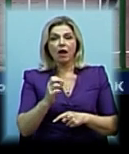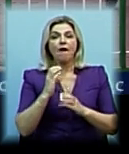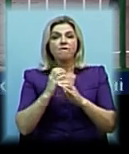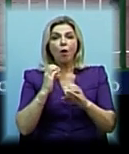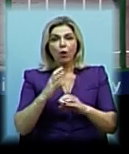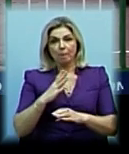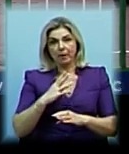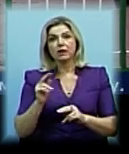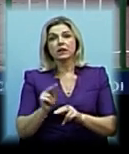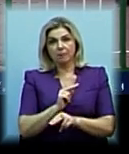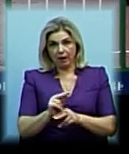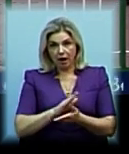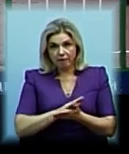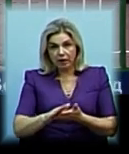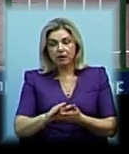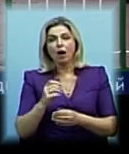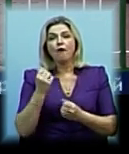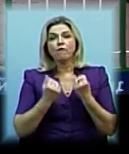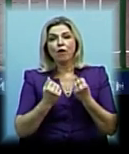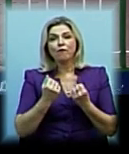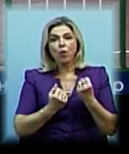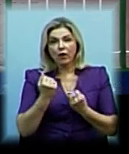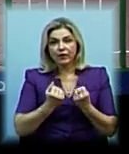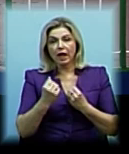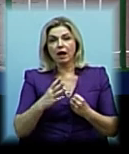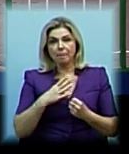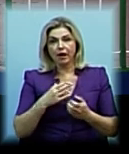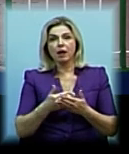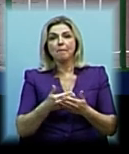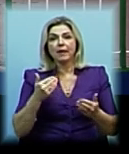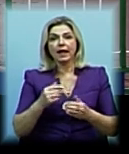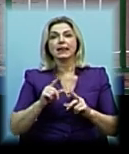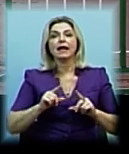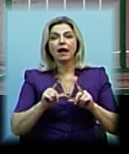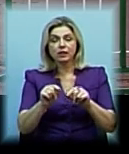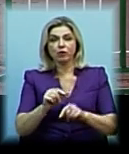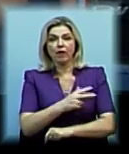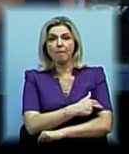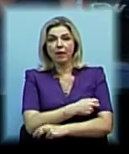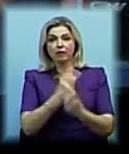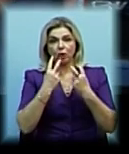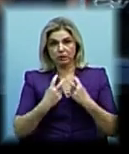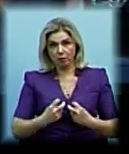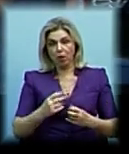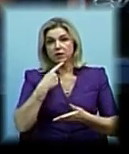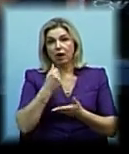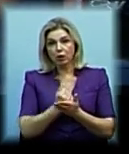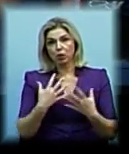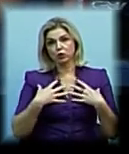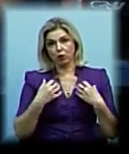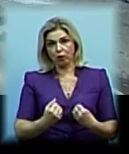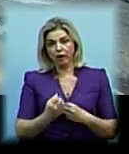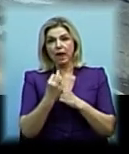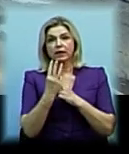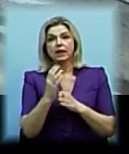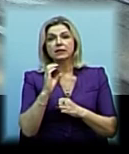був справний, водій проходив предрейсовий медосмотр, заключення здоров. Нагадаємо, 13 вересня